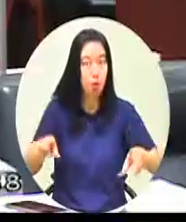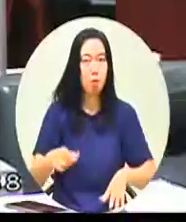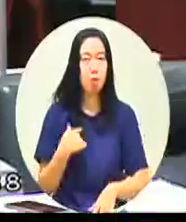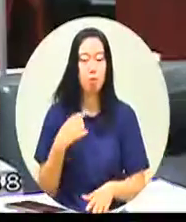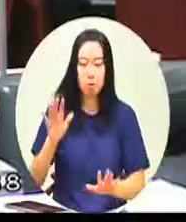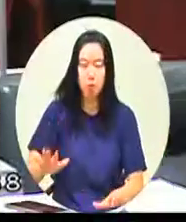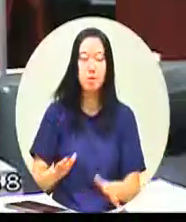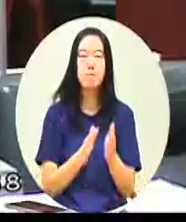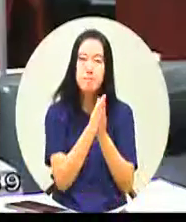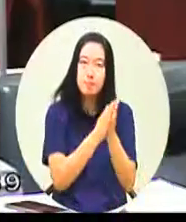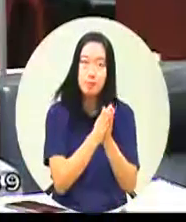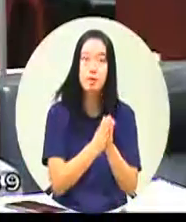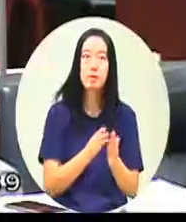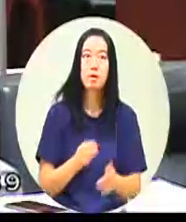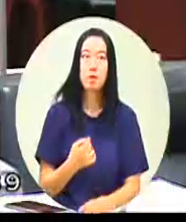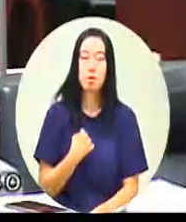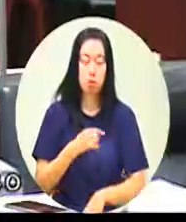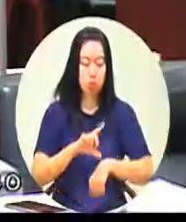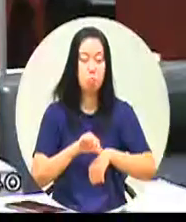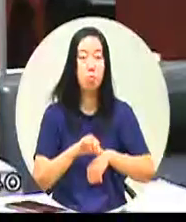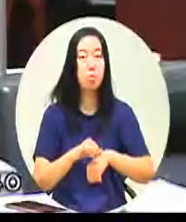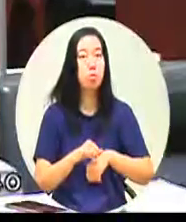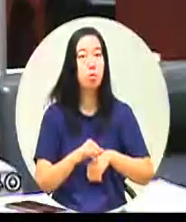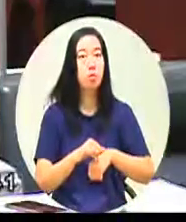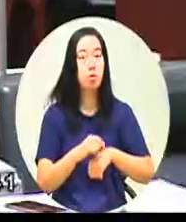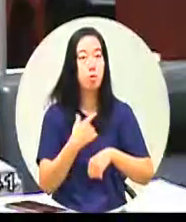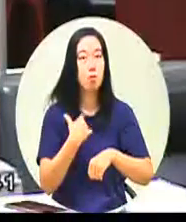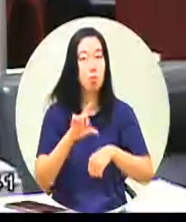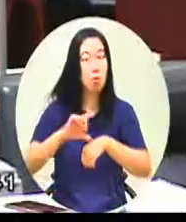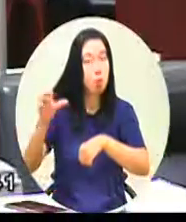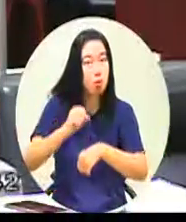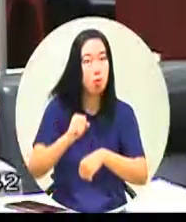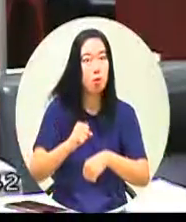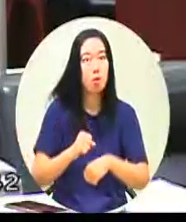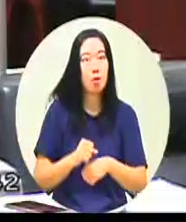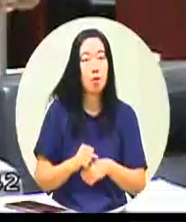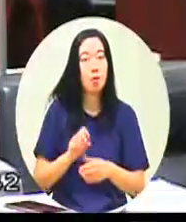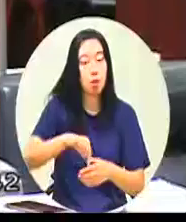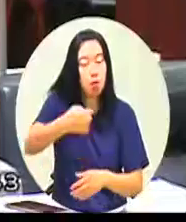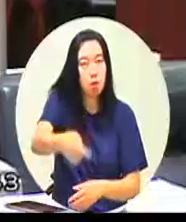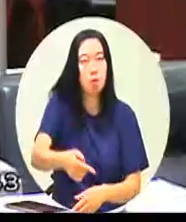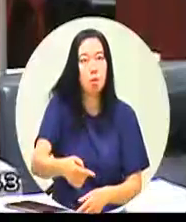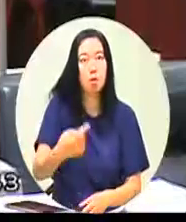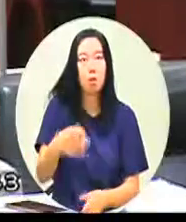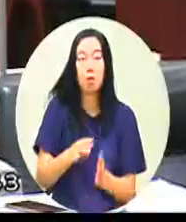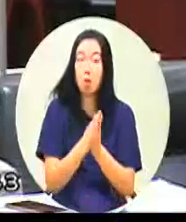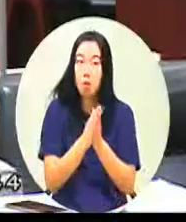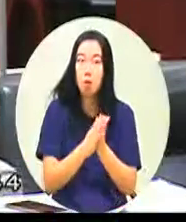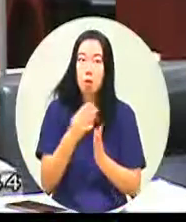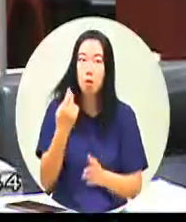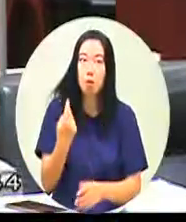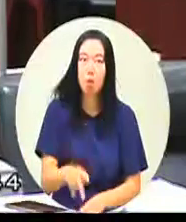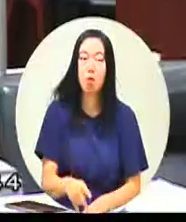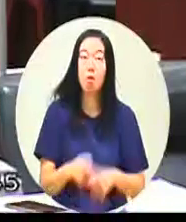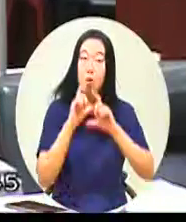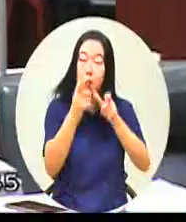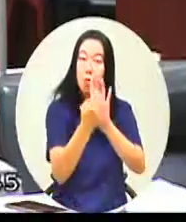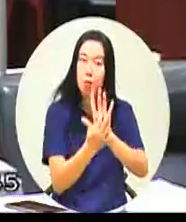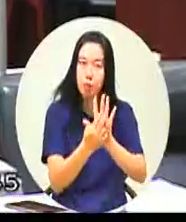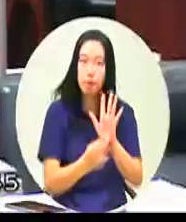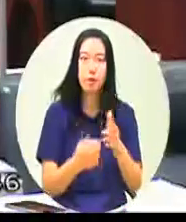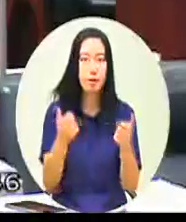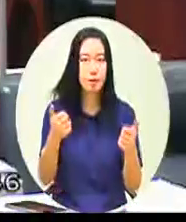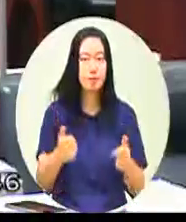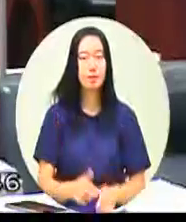托一下，好，要拜托一下。以我时间上吼，啊，要来接安和议员，廖先生再拜托局长，你跟答复一下。好，谢